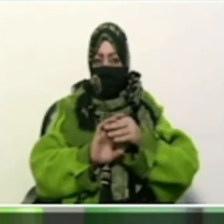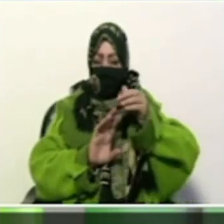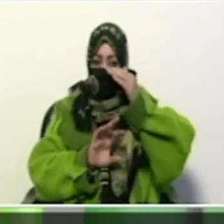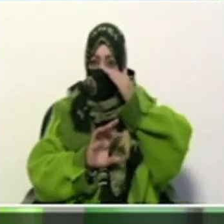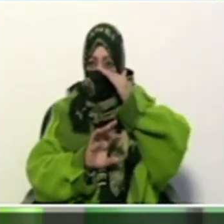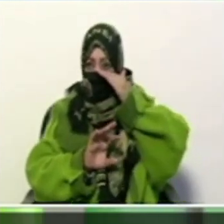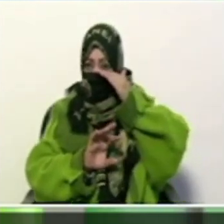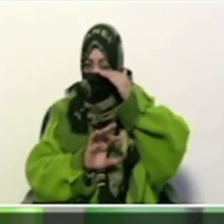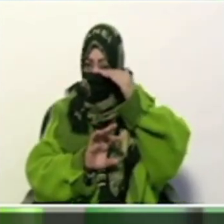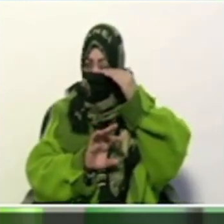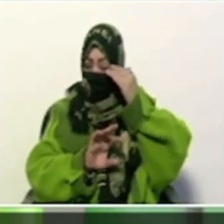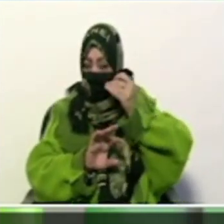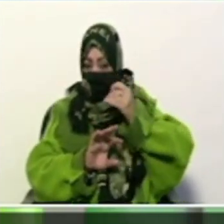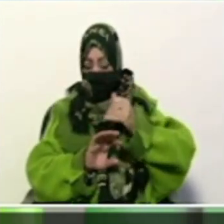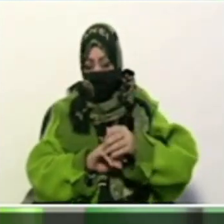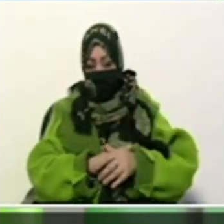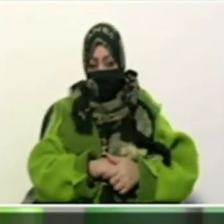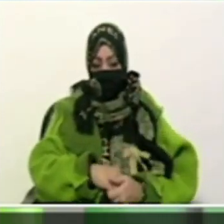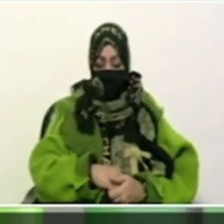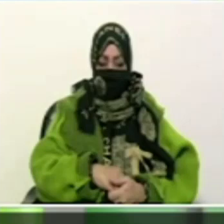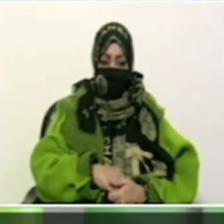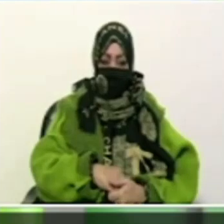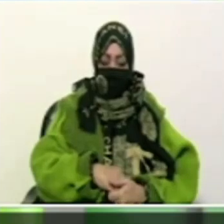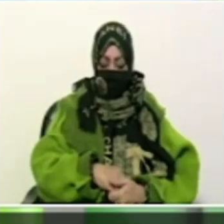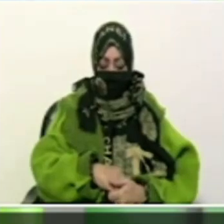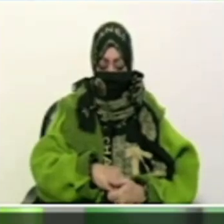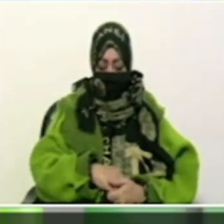جلدة في أرمولة. نعم وأختك إيش؟